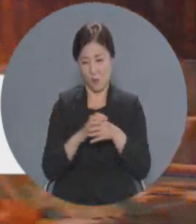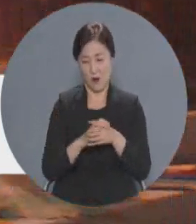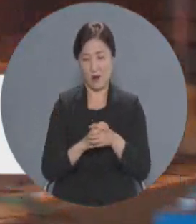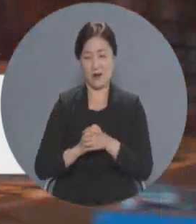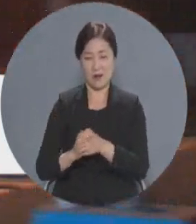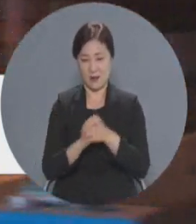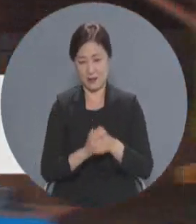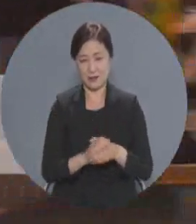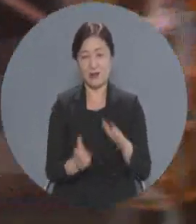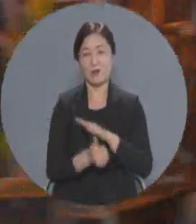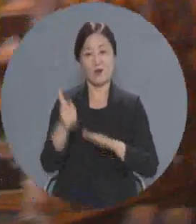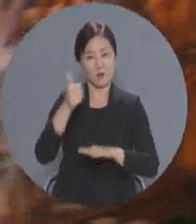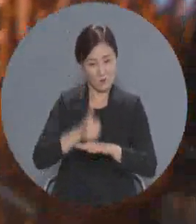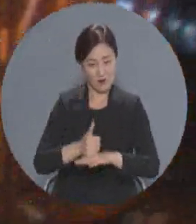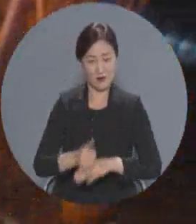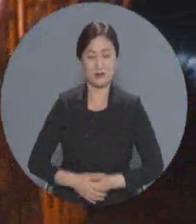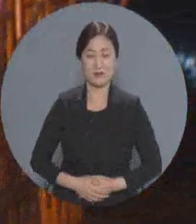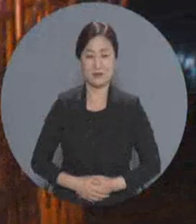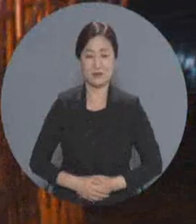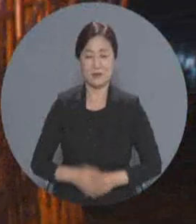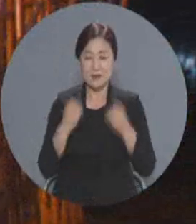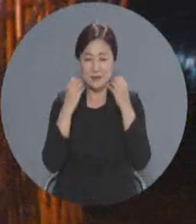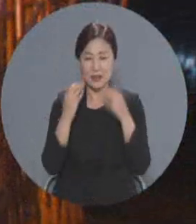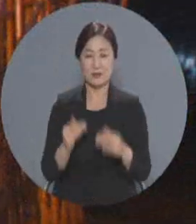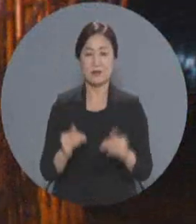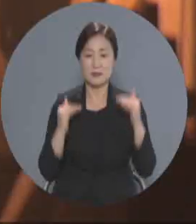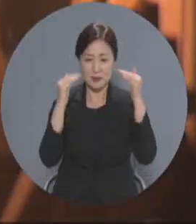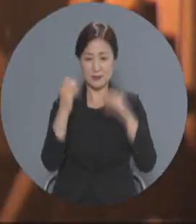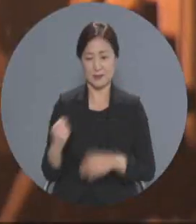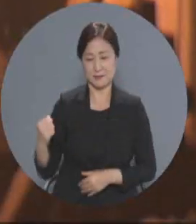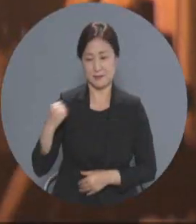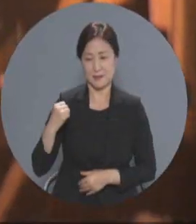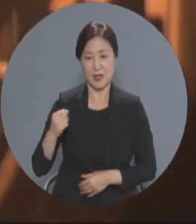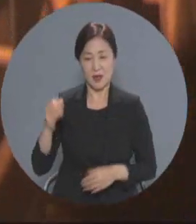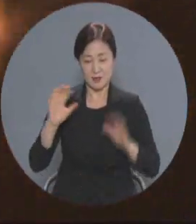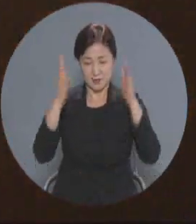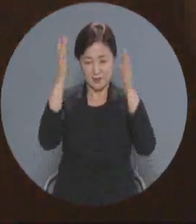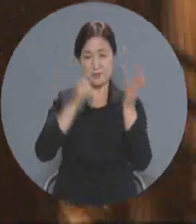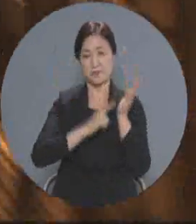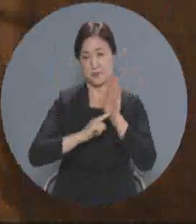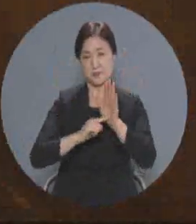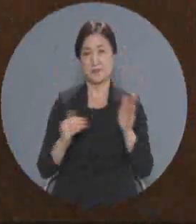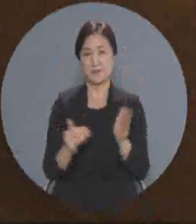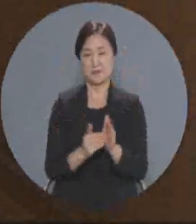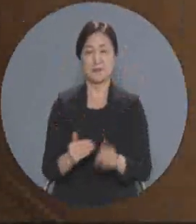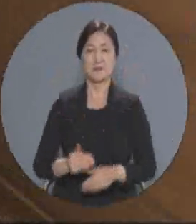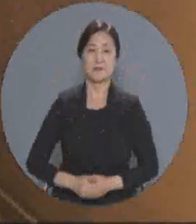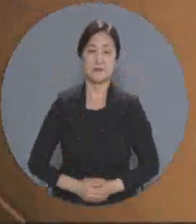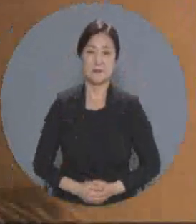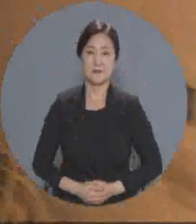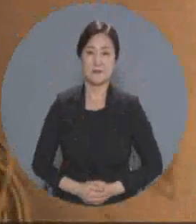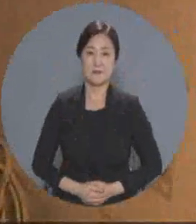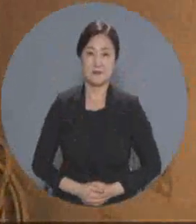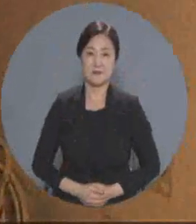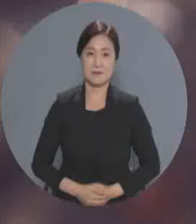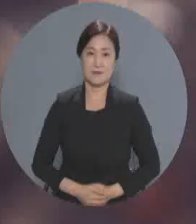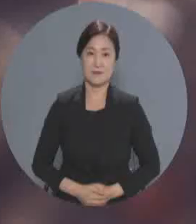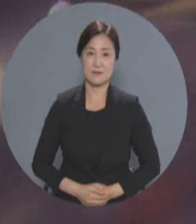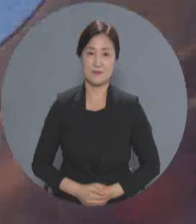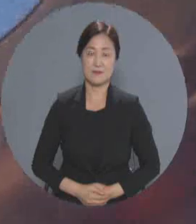이뤘다며 남해안 전체의 신성장 동력이 될 쾌거에 일제히 환영의 뜻을 내놨습니다.